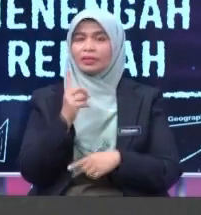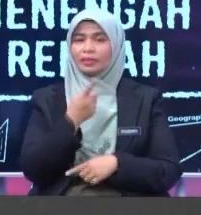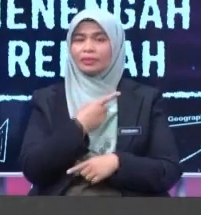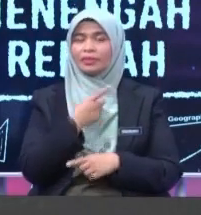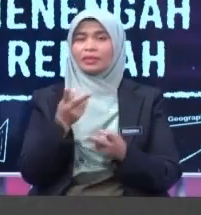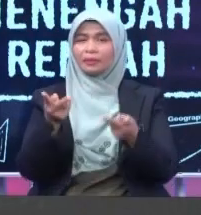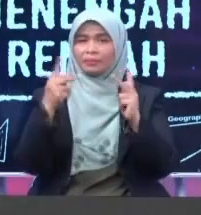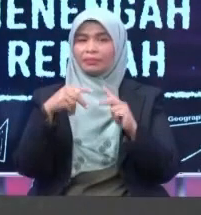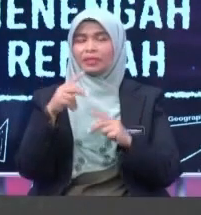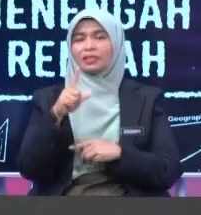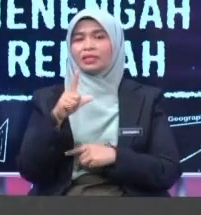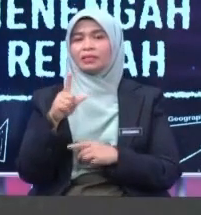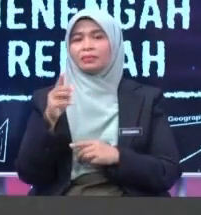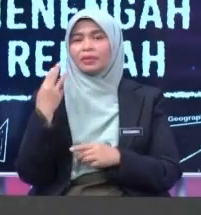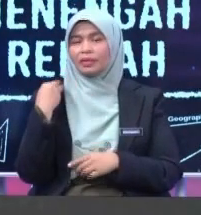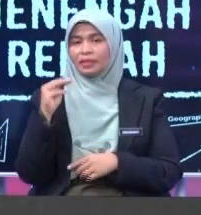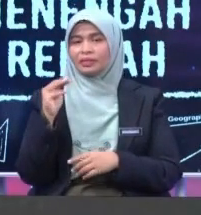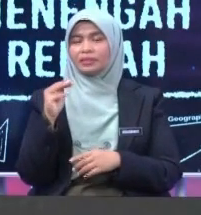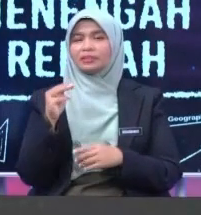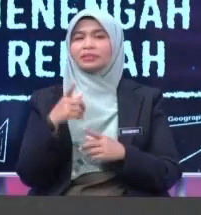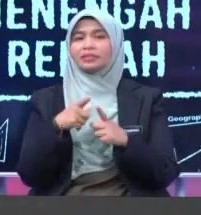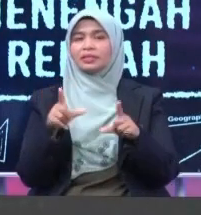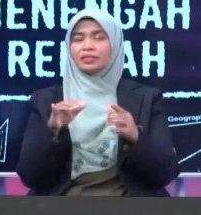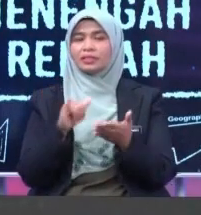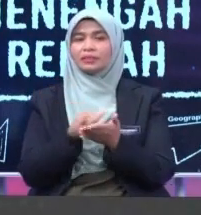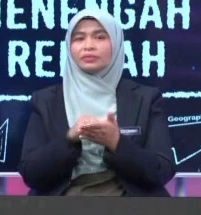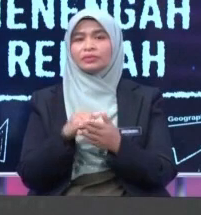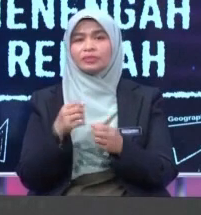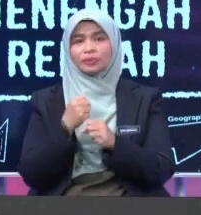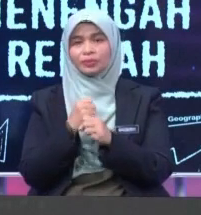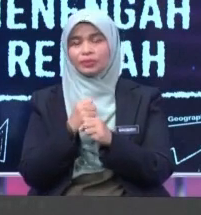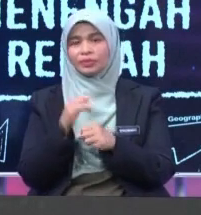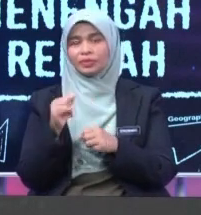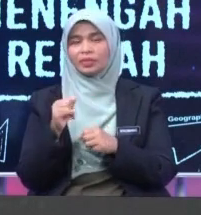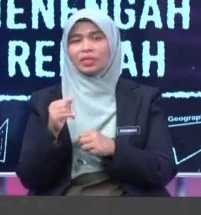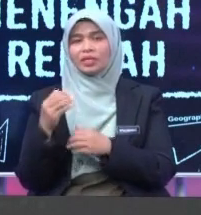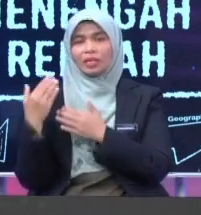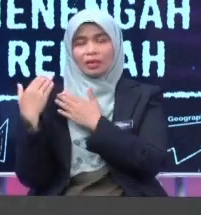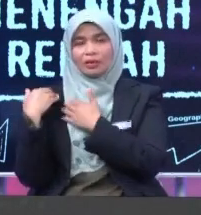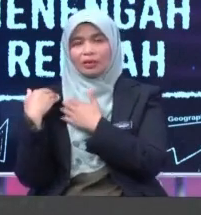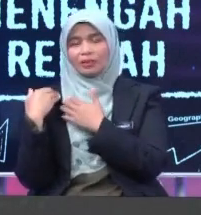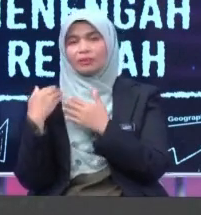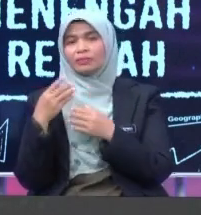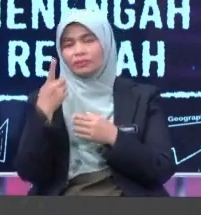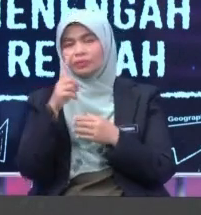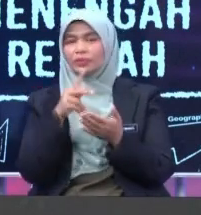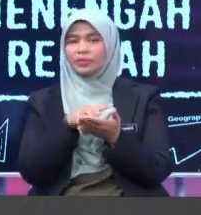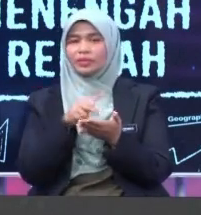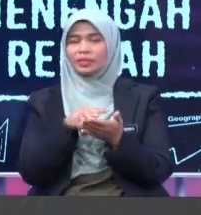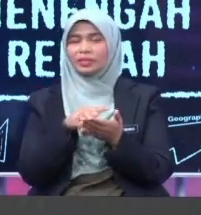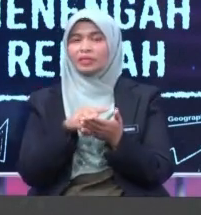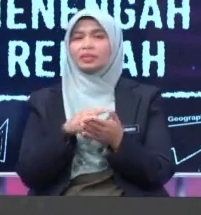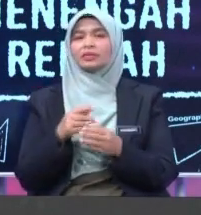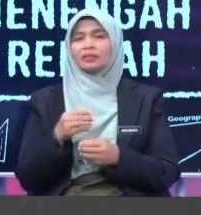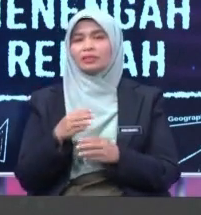kembalinya mereka. Selain itu, sesungguhnya tanggungan kamilah soal menghitung amalan mereka. Okay,